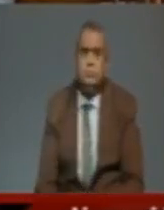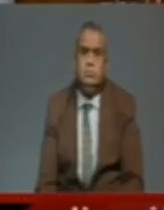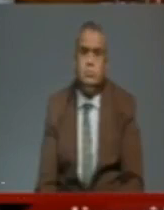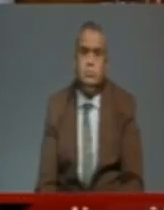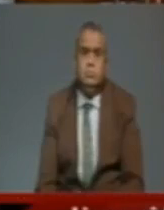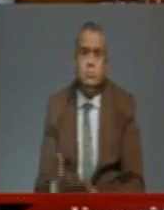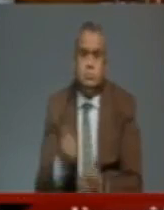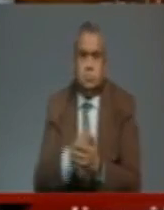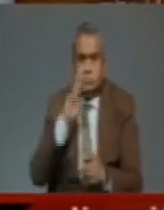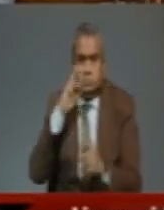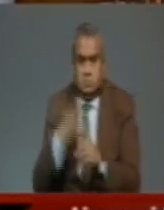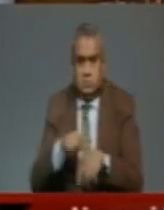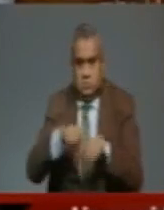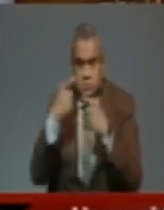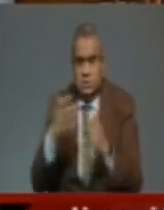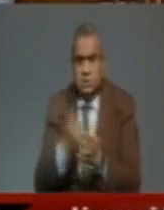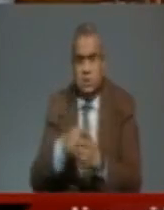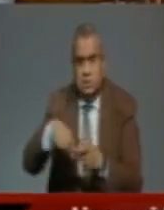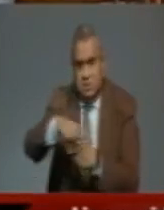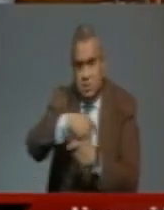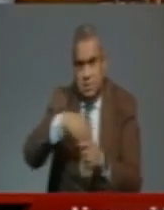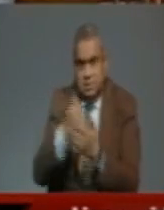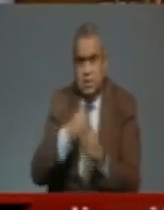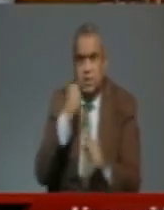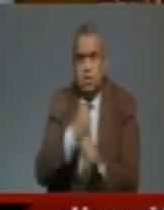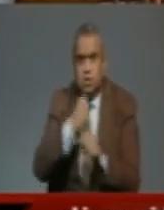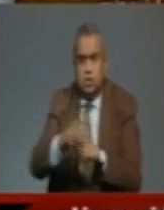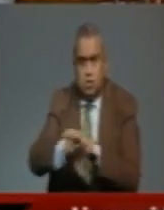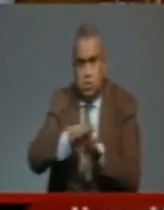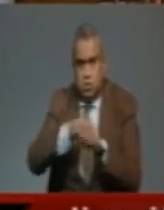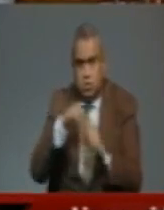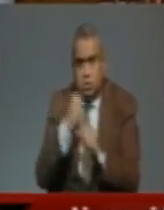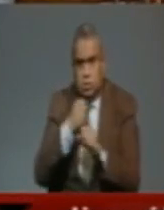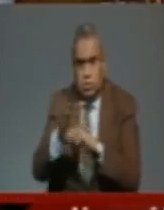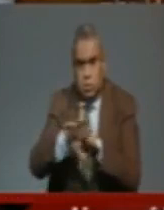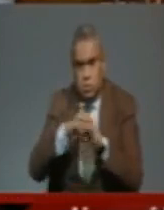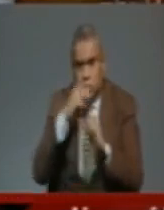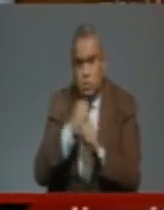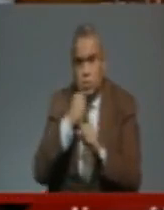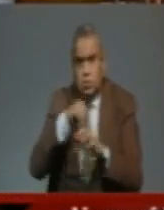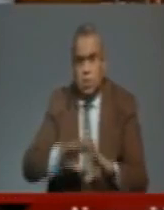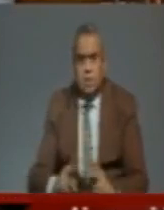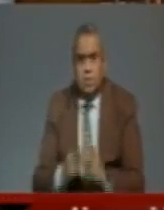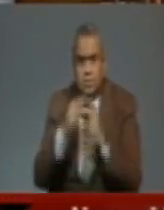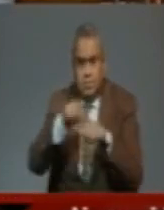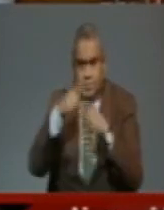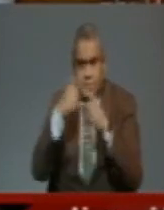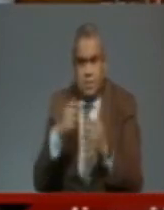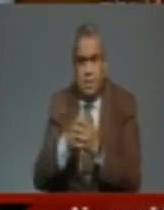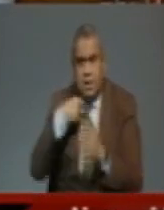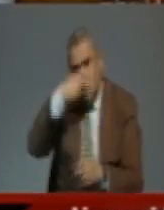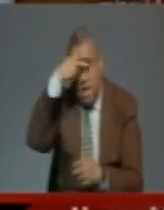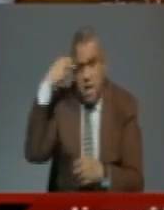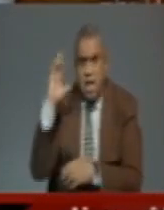هيبان سيادتك بعد شويه بنشتغل فيها دلوقتي، وبدانا فعلا تطوير فيه. من العريش يا فندم، ارجع تاني